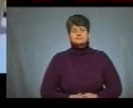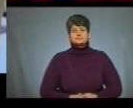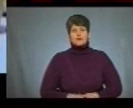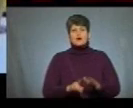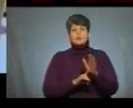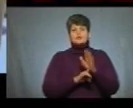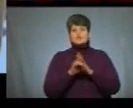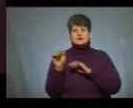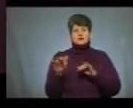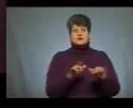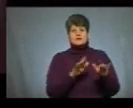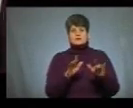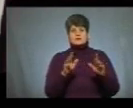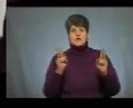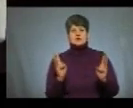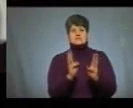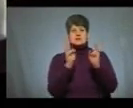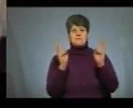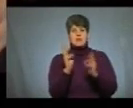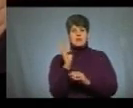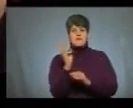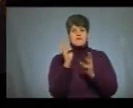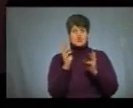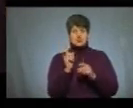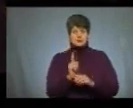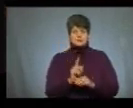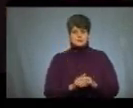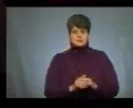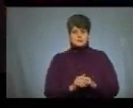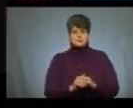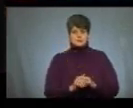Почалося дійство запаленням Вифлеємського вогню. І третю